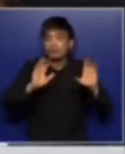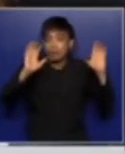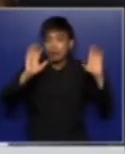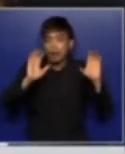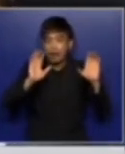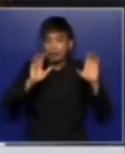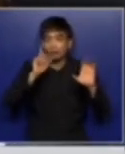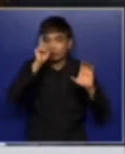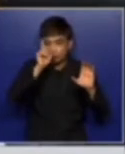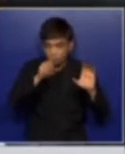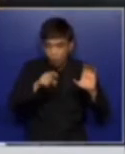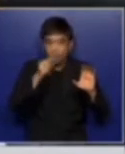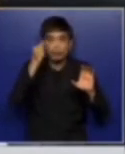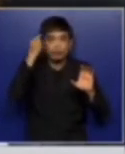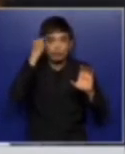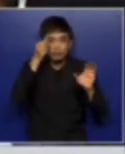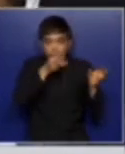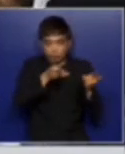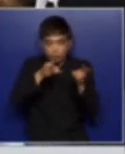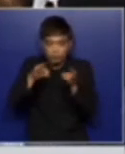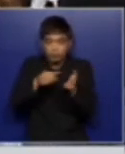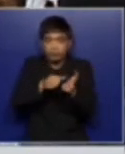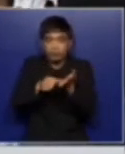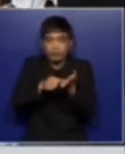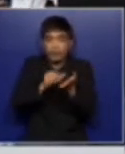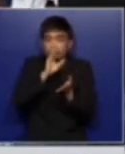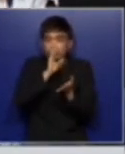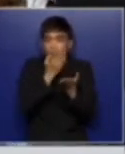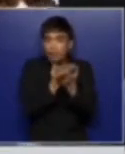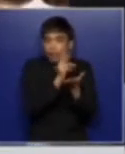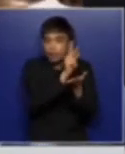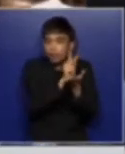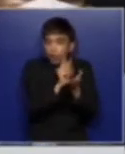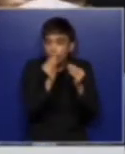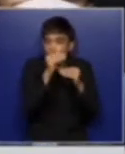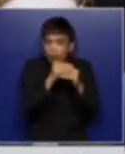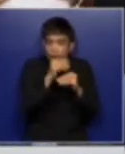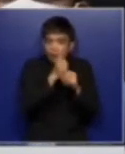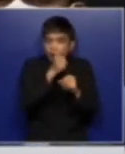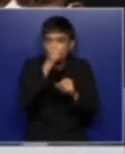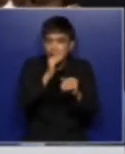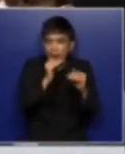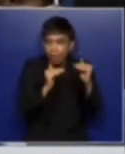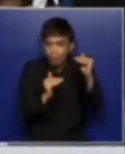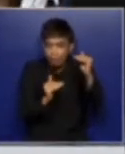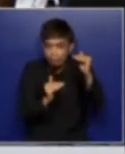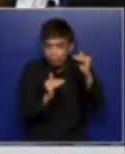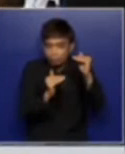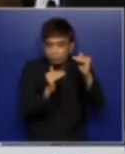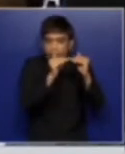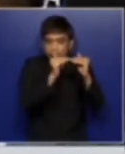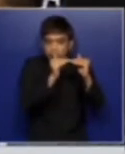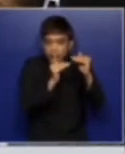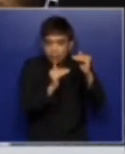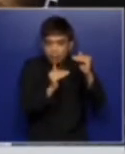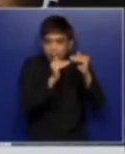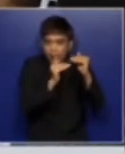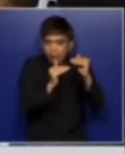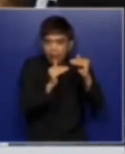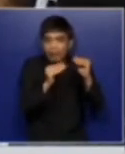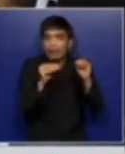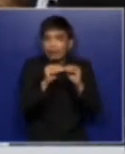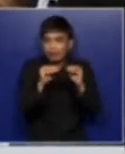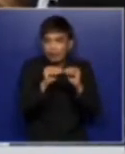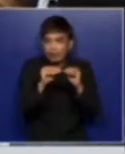านก็ต้องไปหาวิธีแก้ไขถ้าจะไปกู้เพิ่มมันก็กู้ไม่ได้ละเพราะว่ามันติดเพดานเงินกู้แล้วนะครับก็ฝากประเด็น